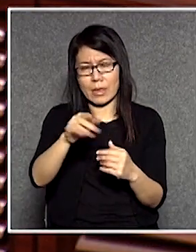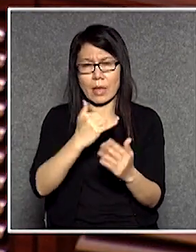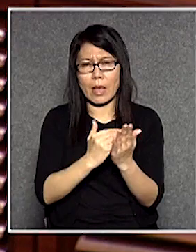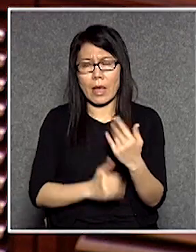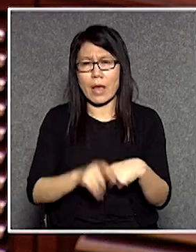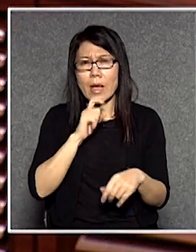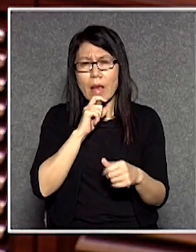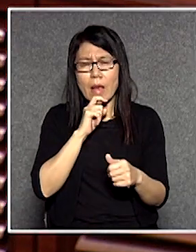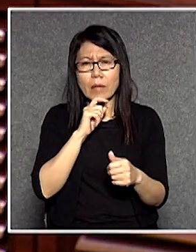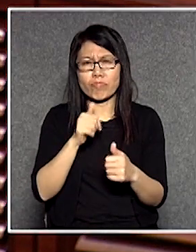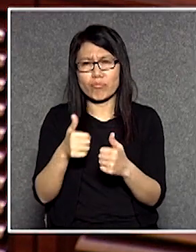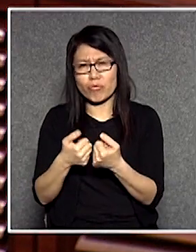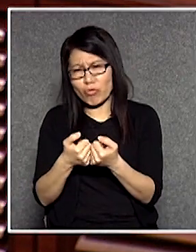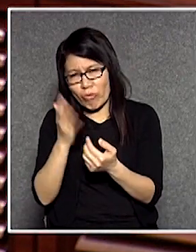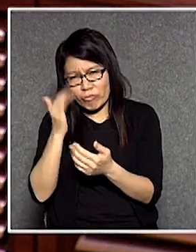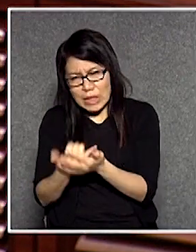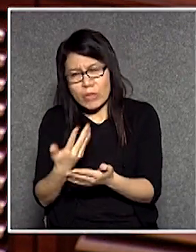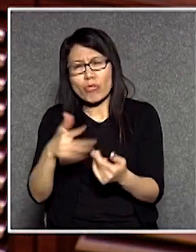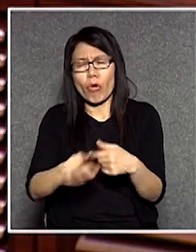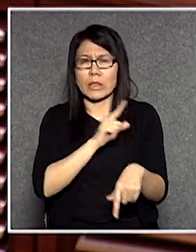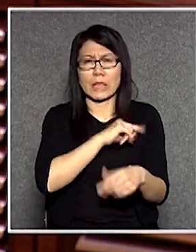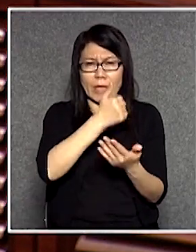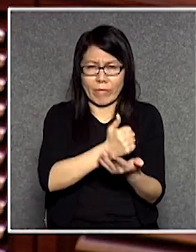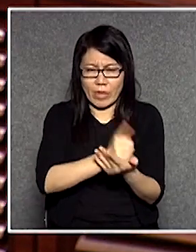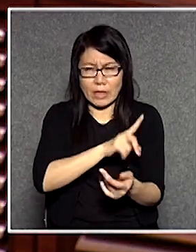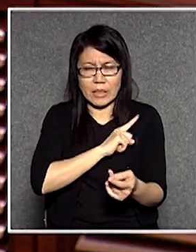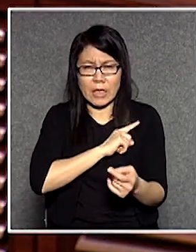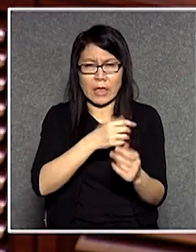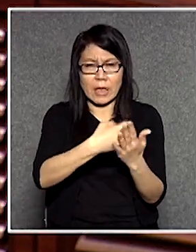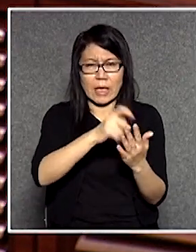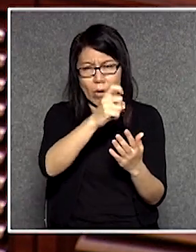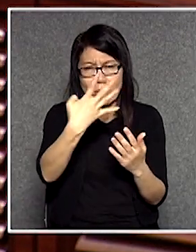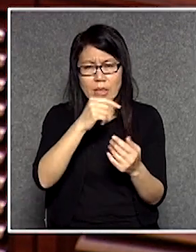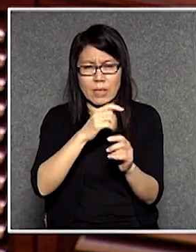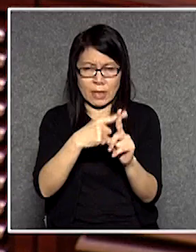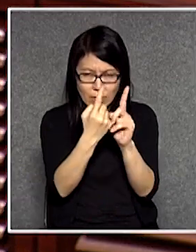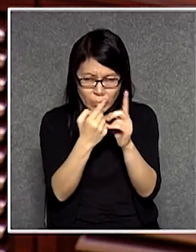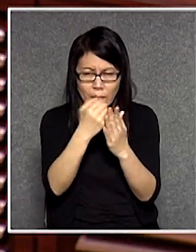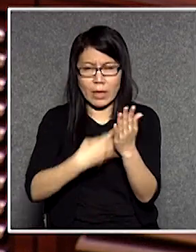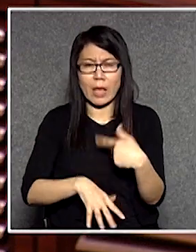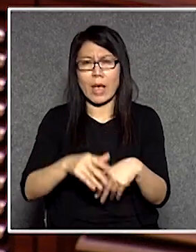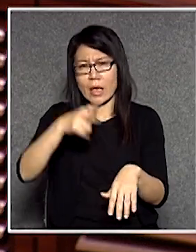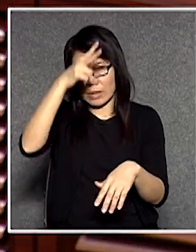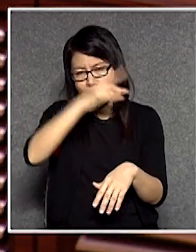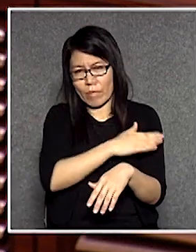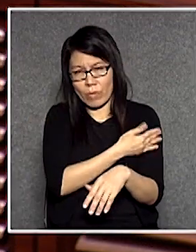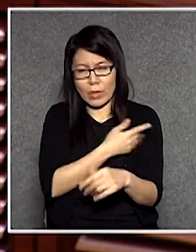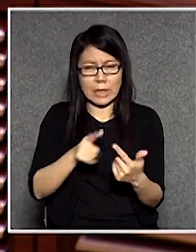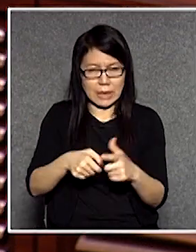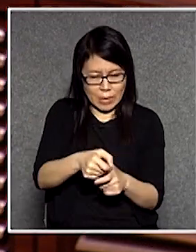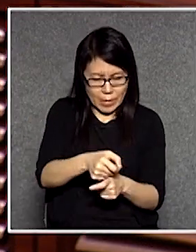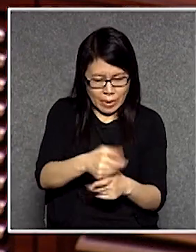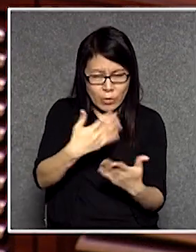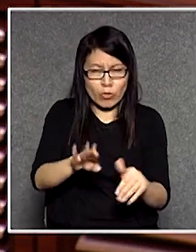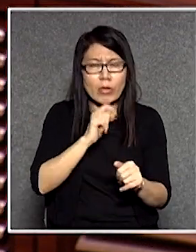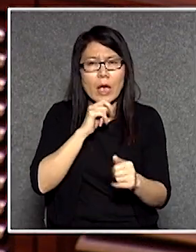寡撫恤金條例第94章第11條支付給已故供款人的尚存配偶和